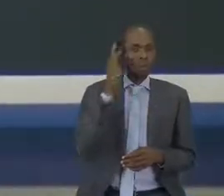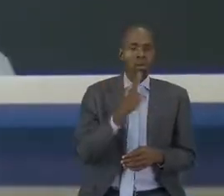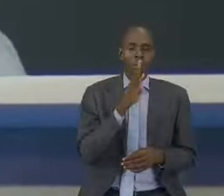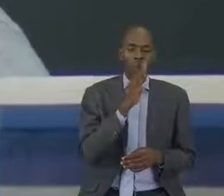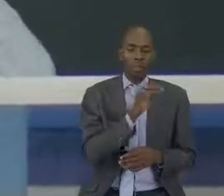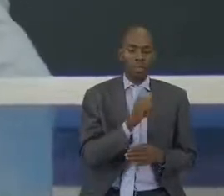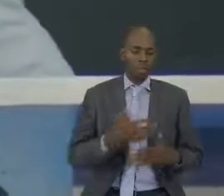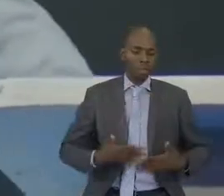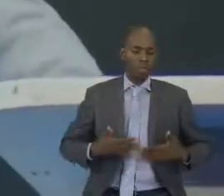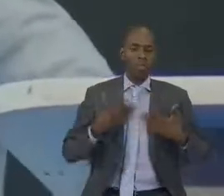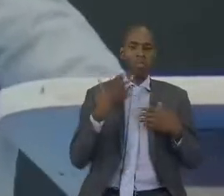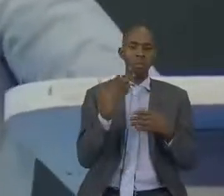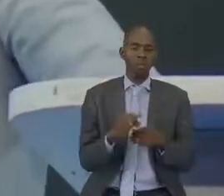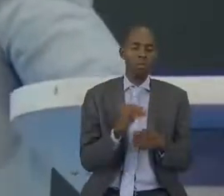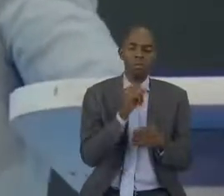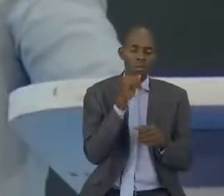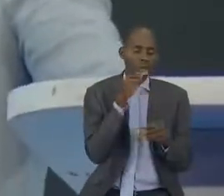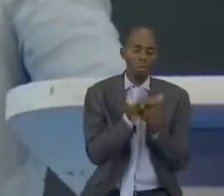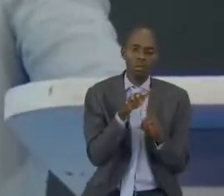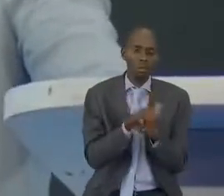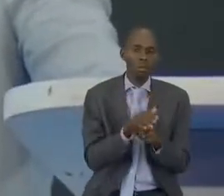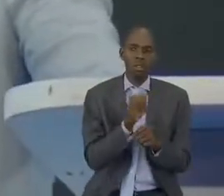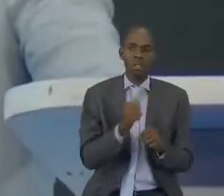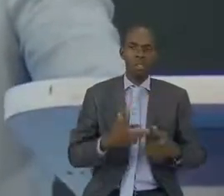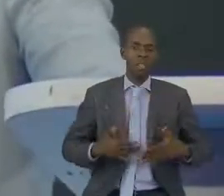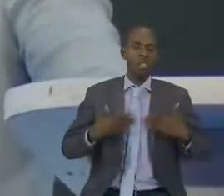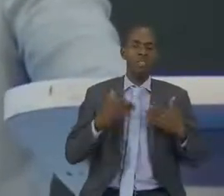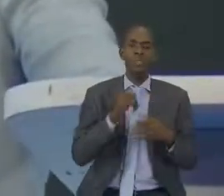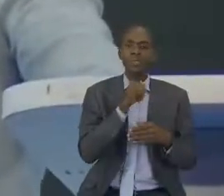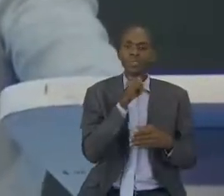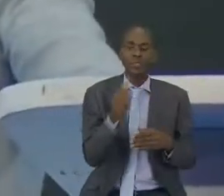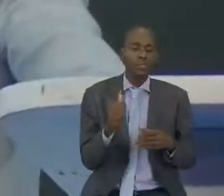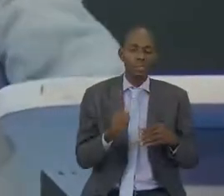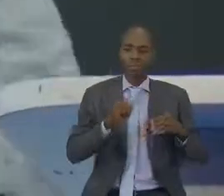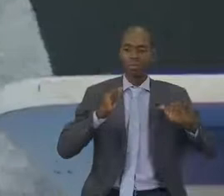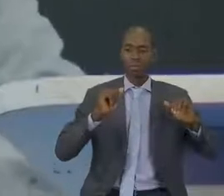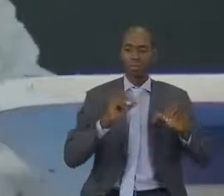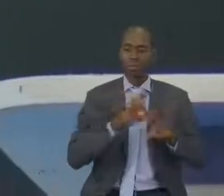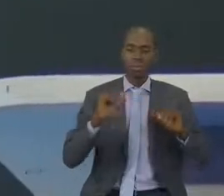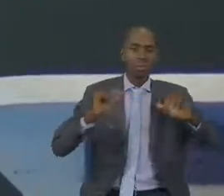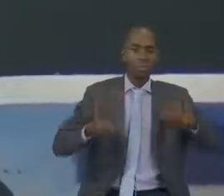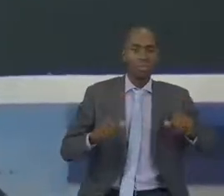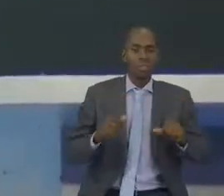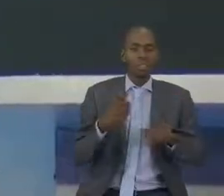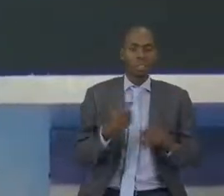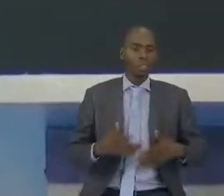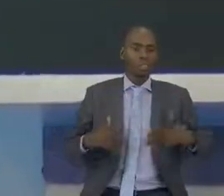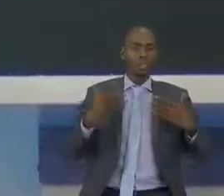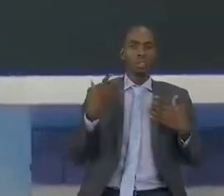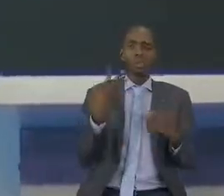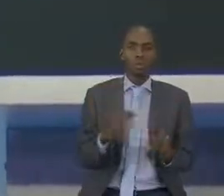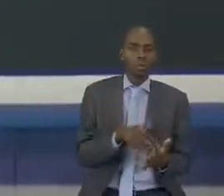sera une vie d'insuffisance, une vie d'incompétence, une vie de défaut,